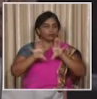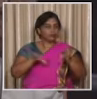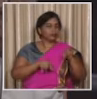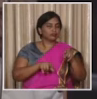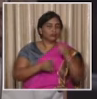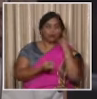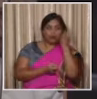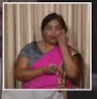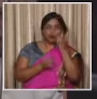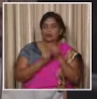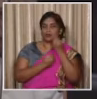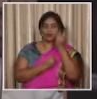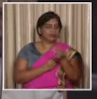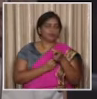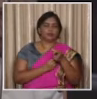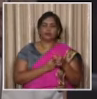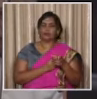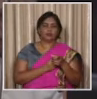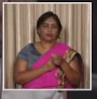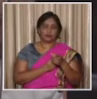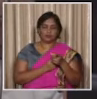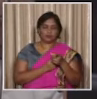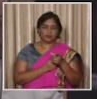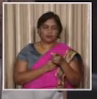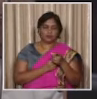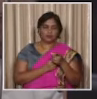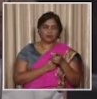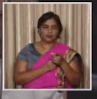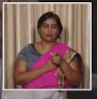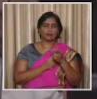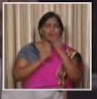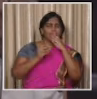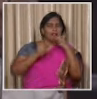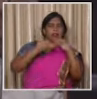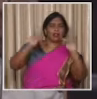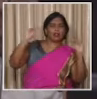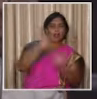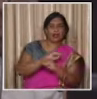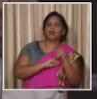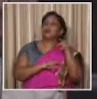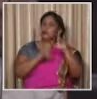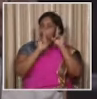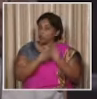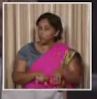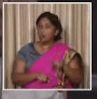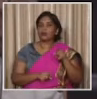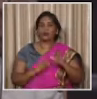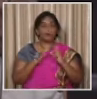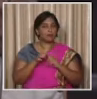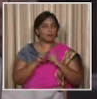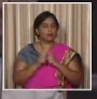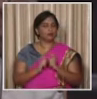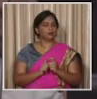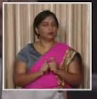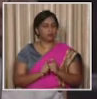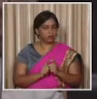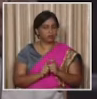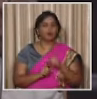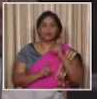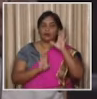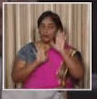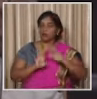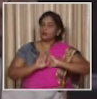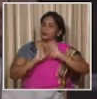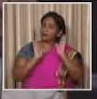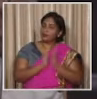වශයෙන් සොයා යොදෙන පිළියමක් අණ්ඩ දැමීමකි. එබඳු ක්‍රමයකින් ප්‍රශ්න උග්‍රවේ. ඉතින් අපි